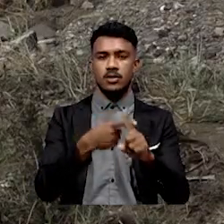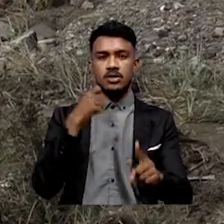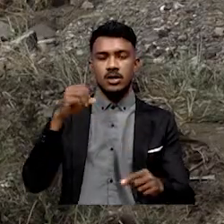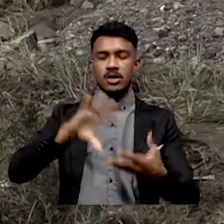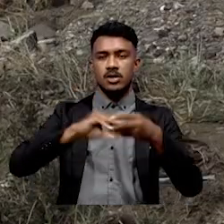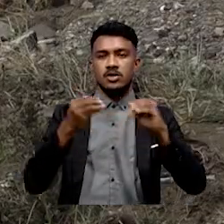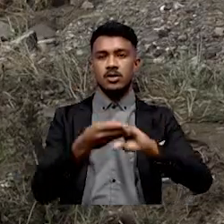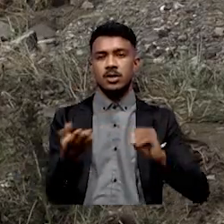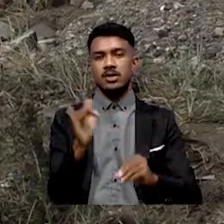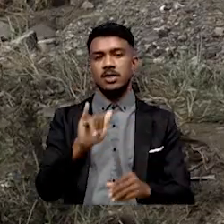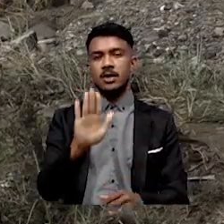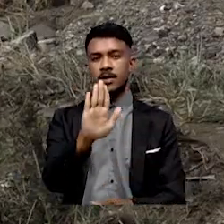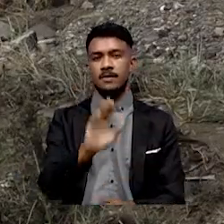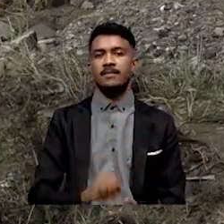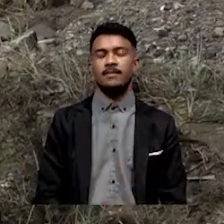sirane.